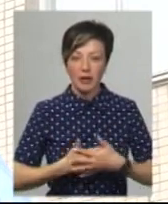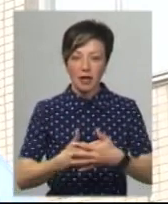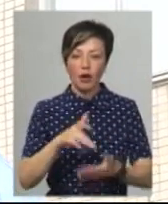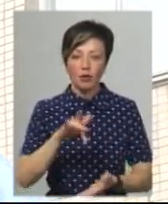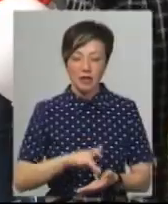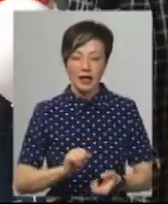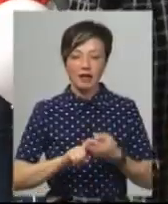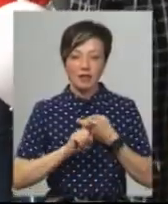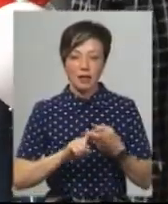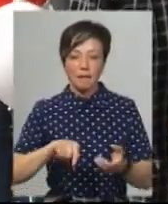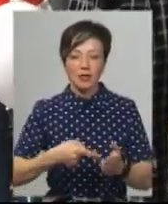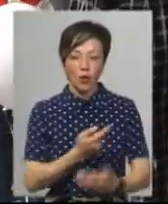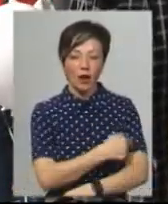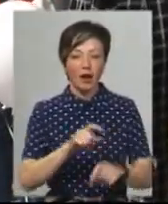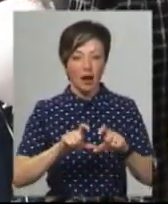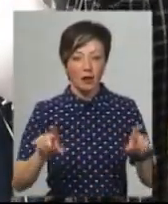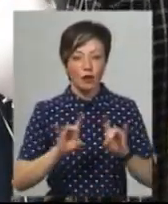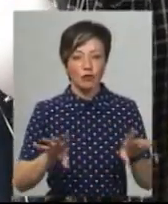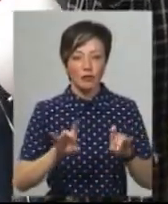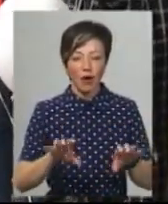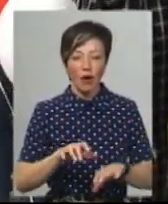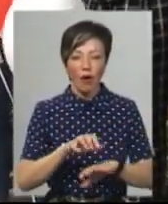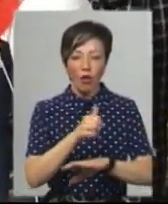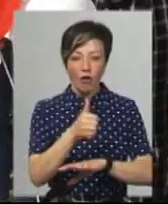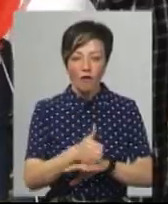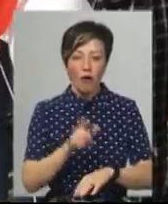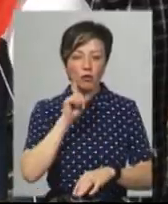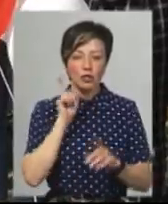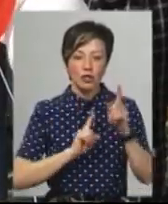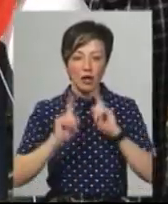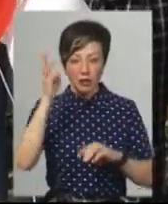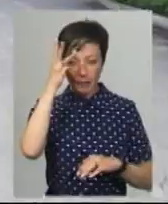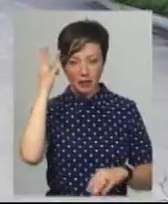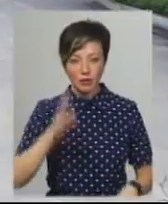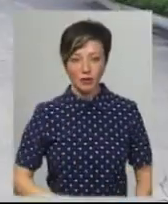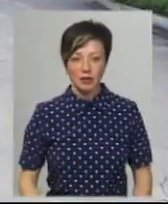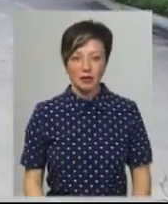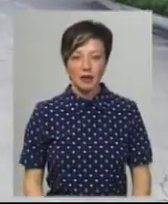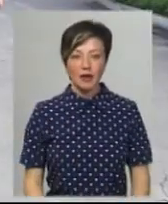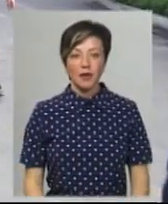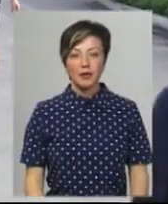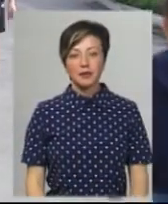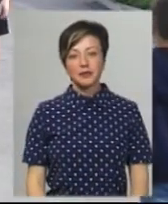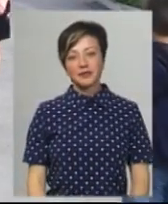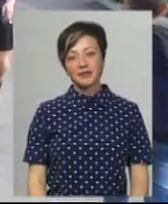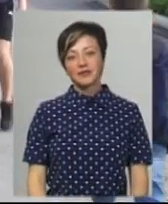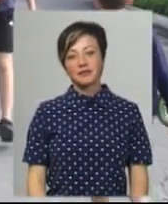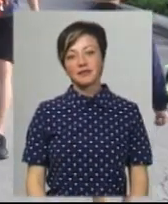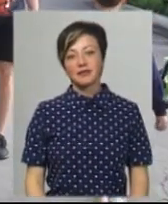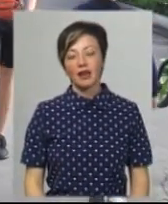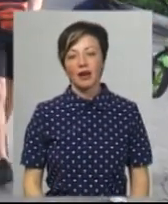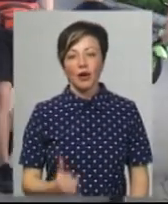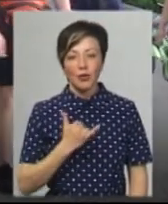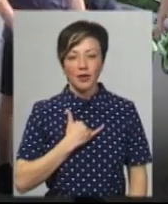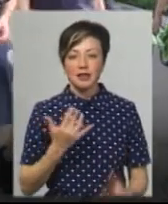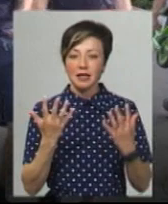центру та інфекційної міської лікарні, розповідає голова молодіжної ради Хмельницького Анастасія Козак. У нас на День медика